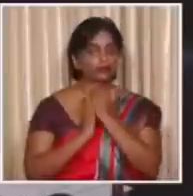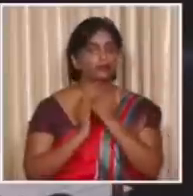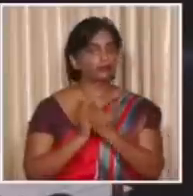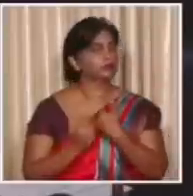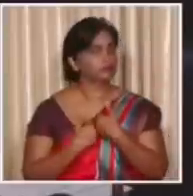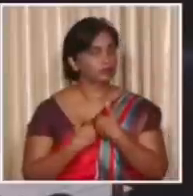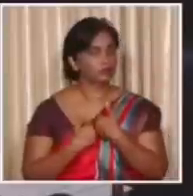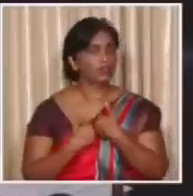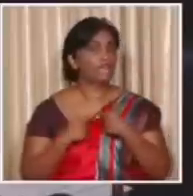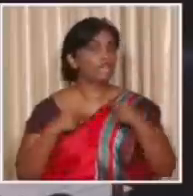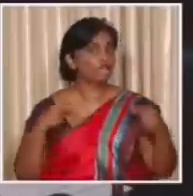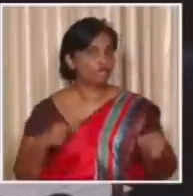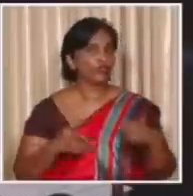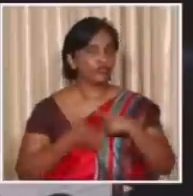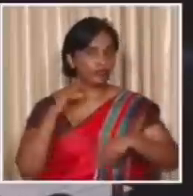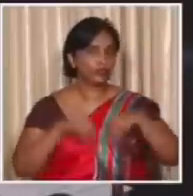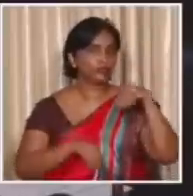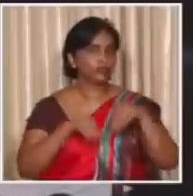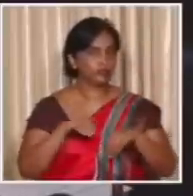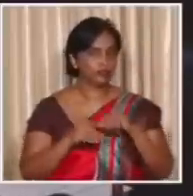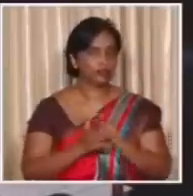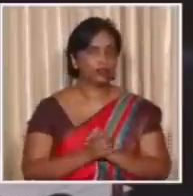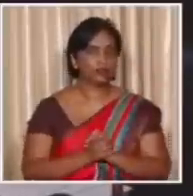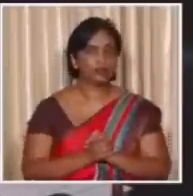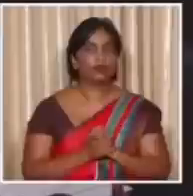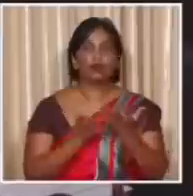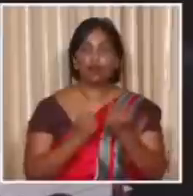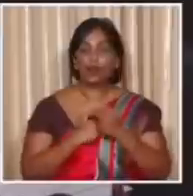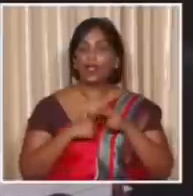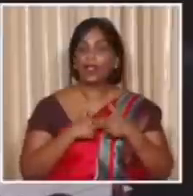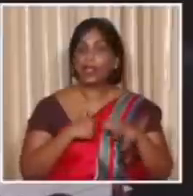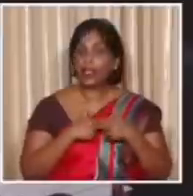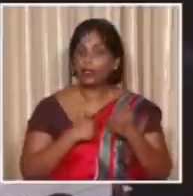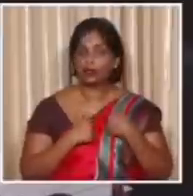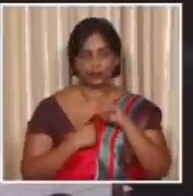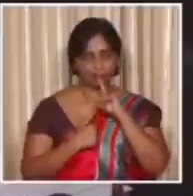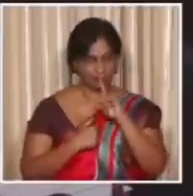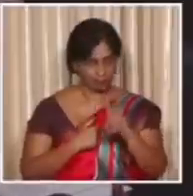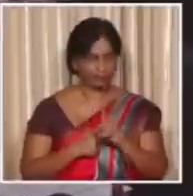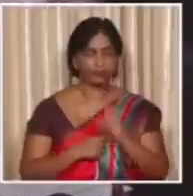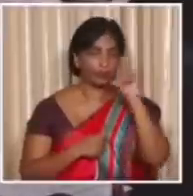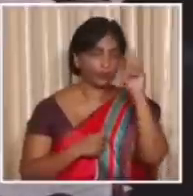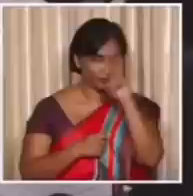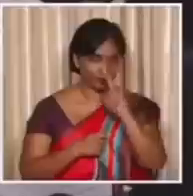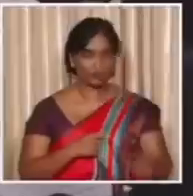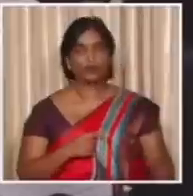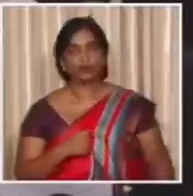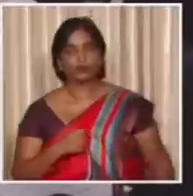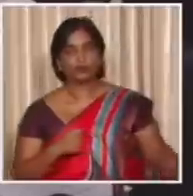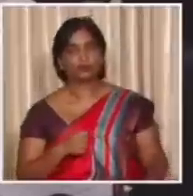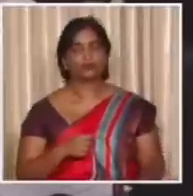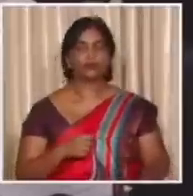අපි විරුද්ධව ඡන්ද ප්‍රකාශ කරනවා ඒකට අවශ්‍ය වෙන හේතු සාධක මම කියන්න පළවෙනි එක මේ